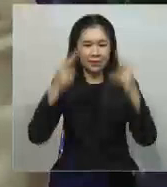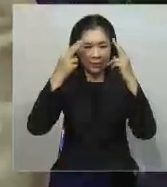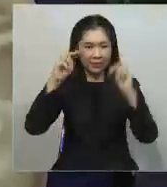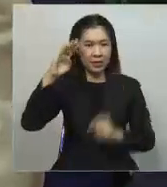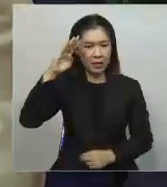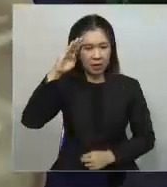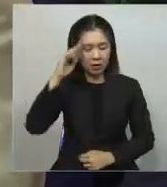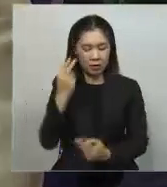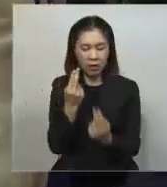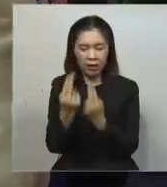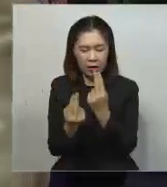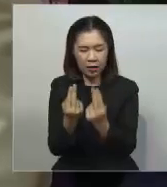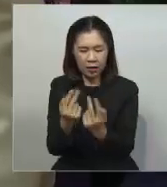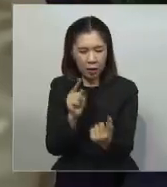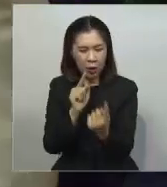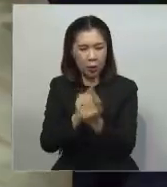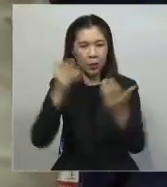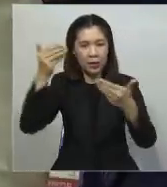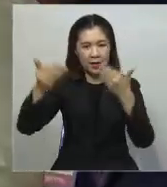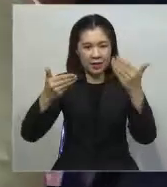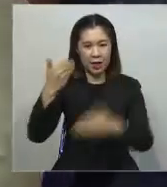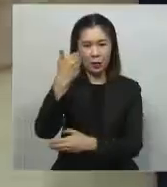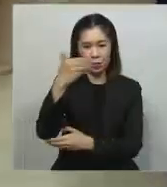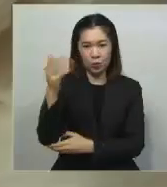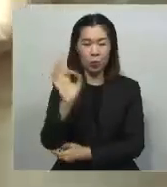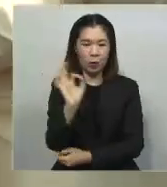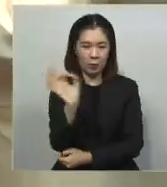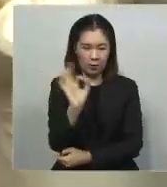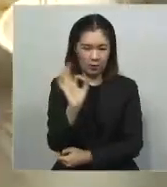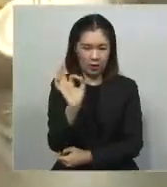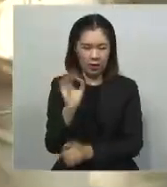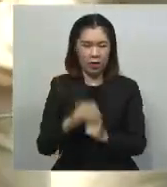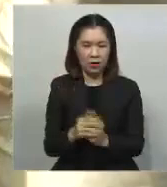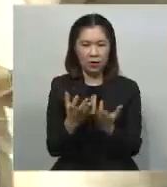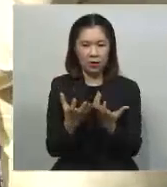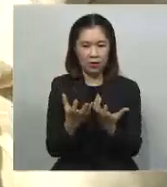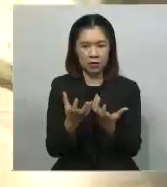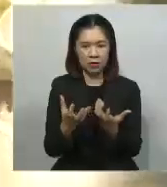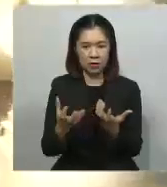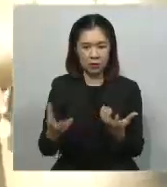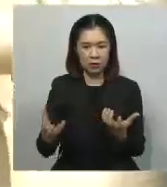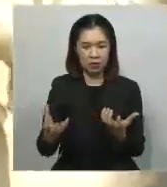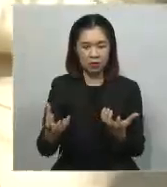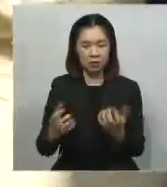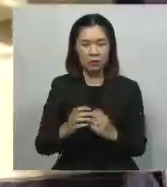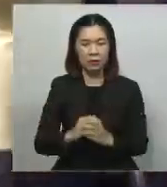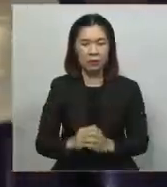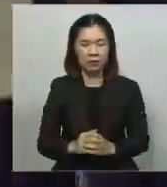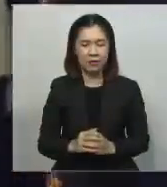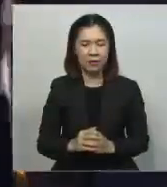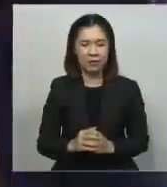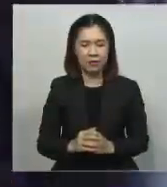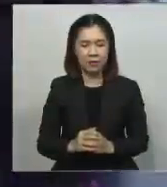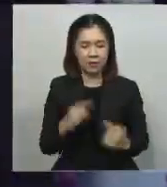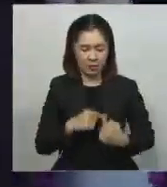เยี่ยมชมการประชาสัมพันธ์กิจกรรมมหกรรมธงฟ้าสินค้าจากผู้ประสบพายุปลาบึกโดยกล่าวเป็นกำลังใจ